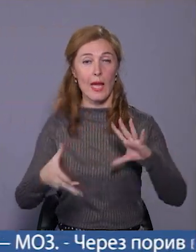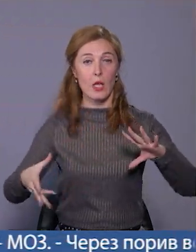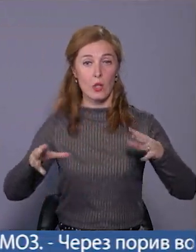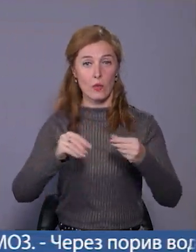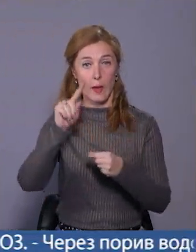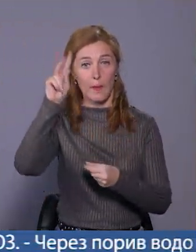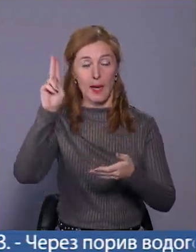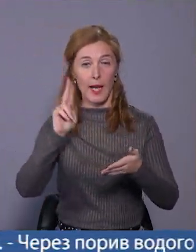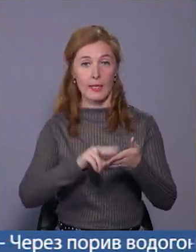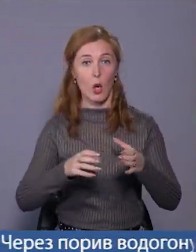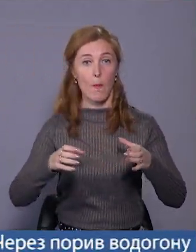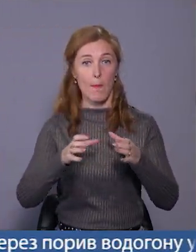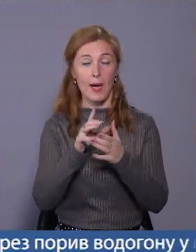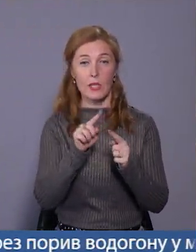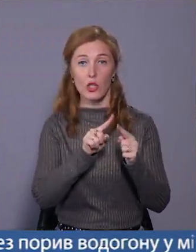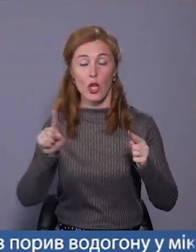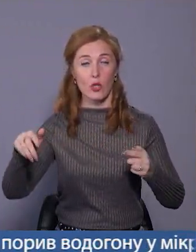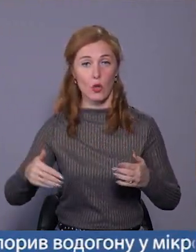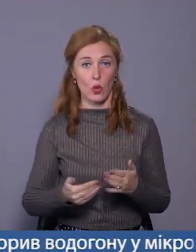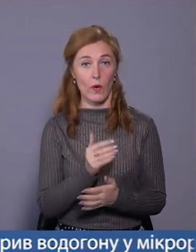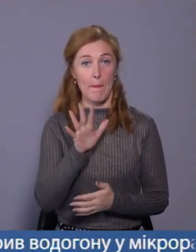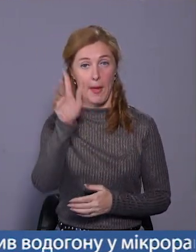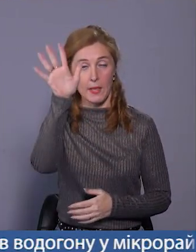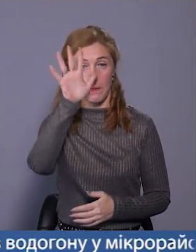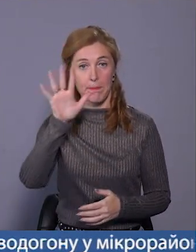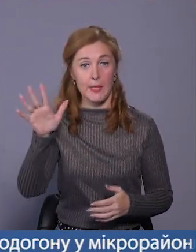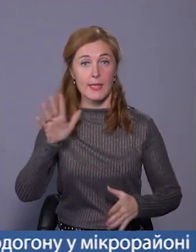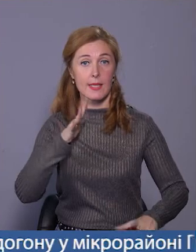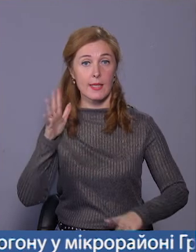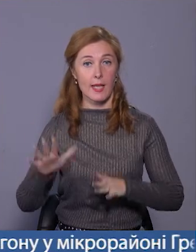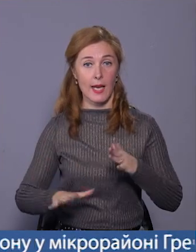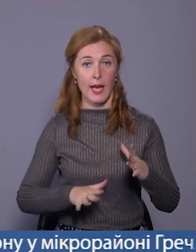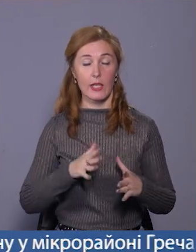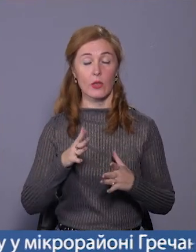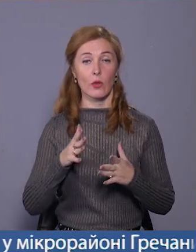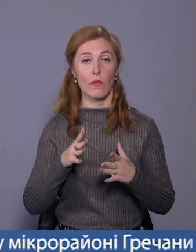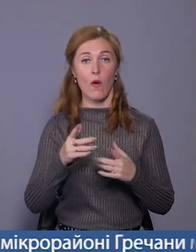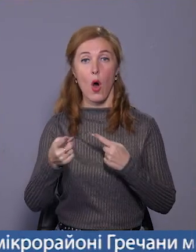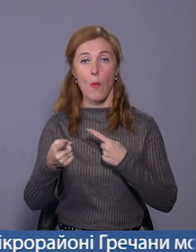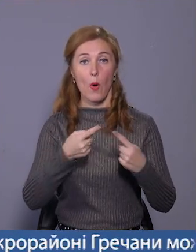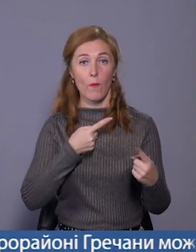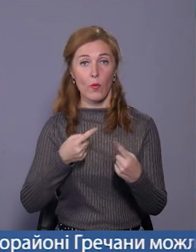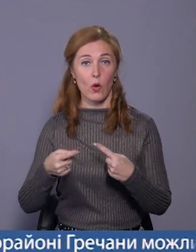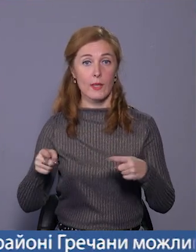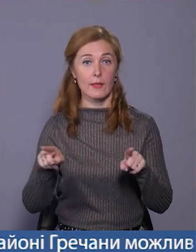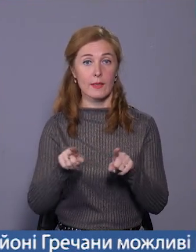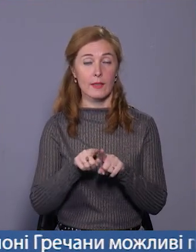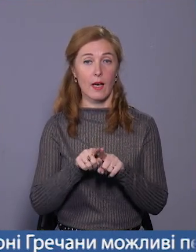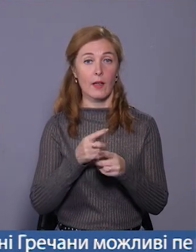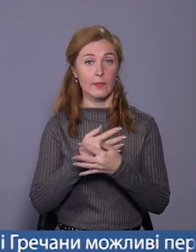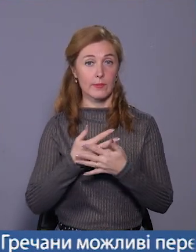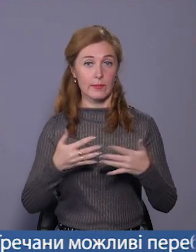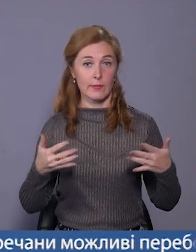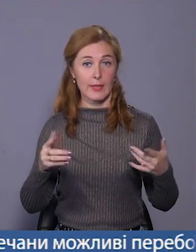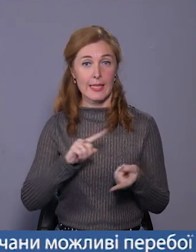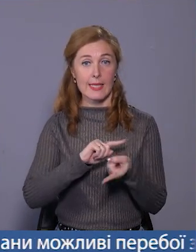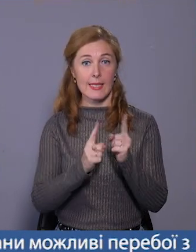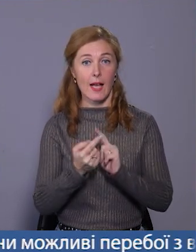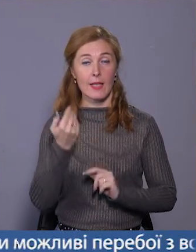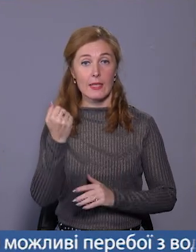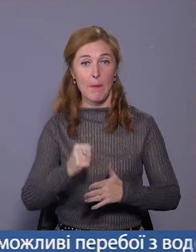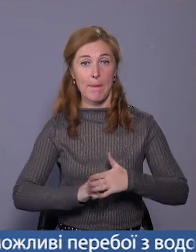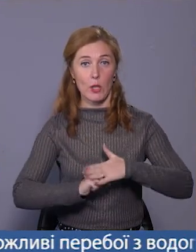ребрендингової кампанії «Час оновлення». 5 місяців тренінгів, мозкових штурмів, обговорень та конструктивних суперечок стали тим